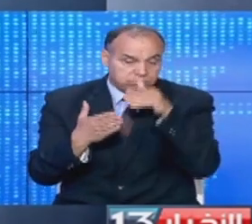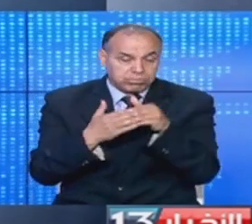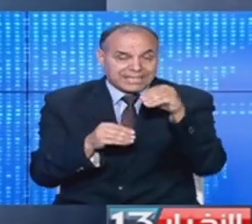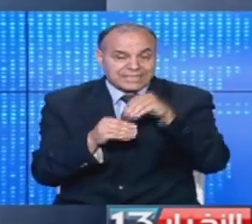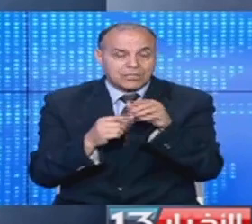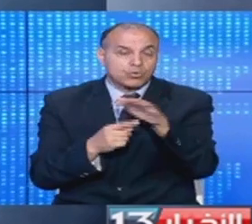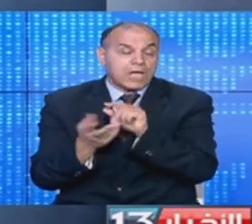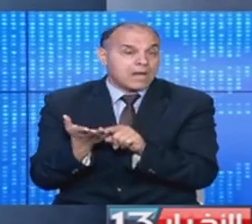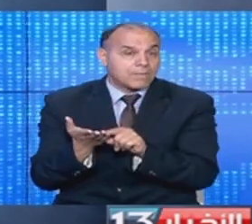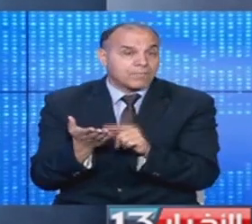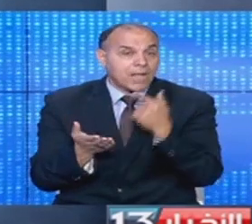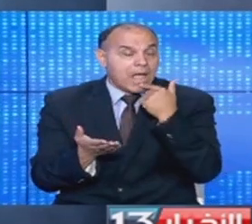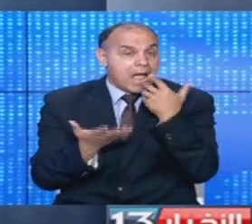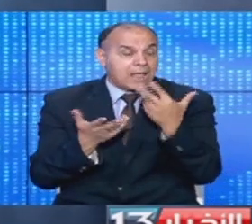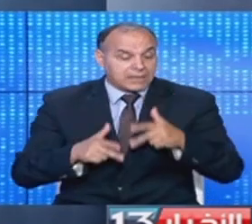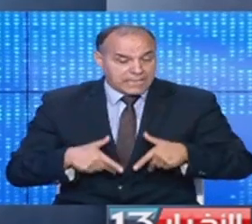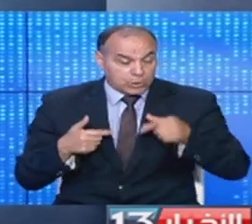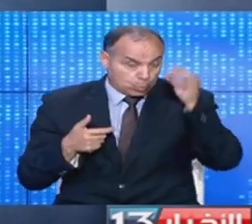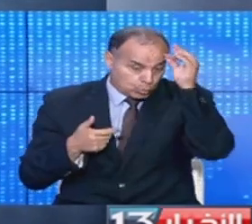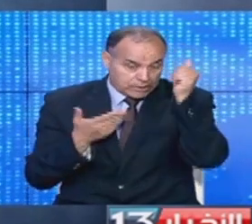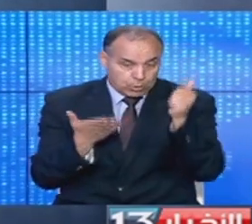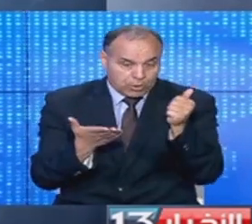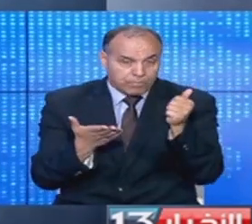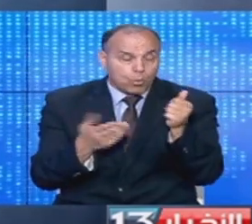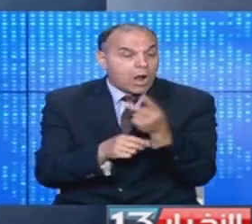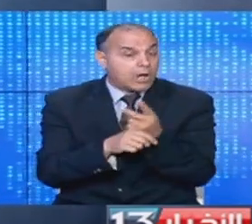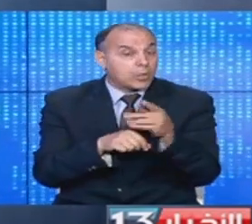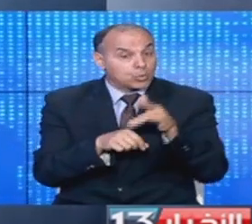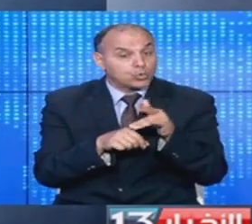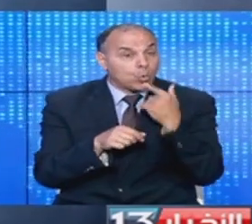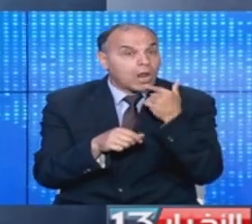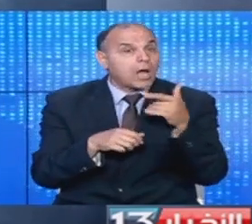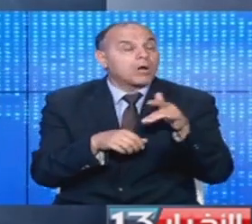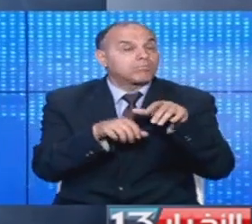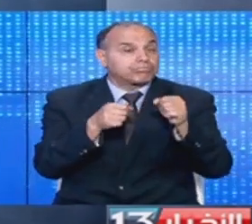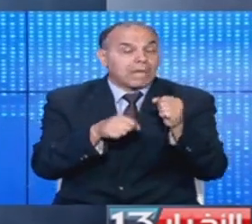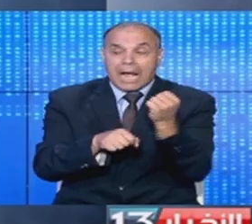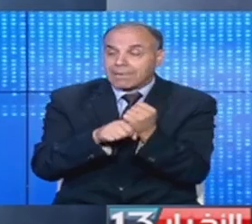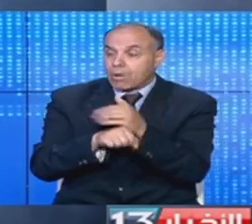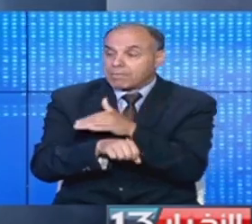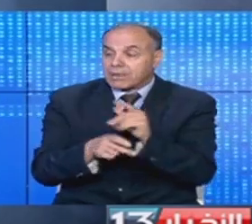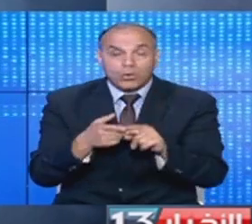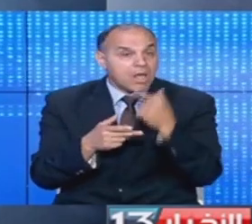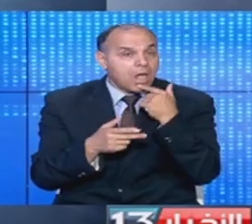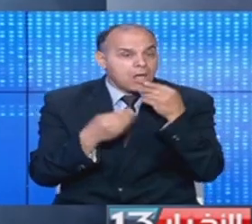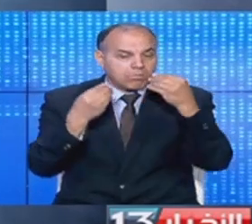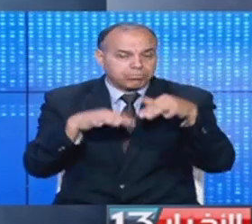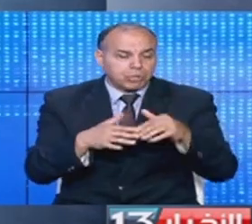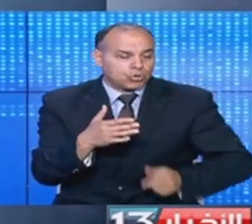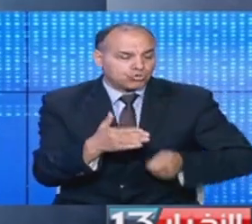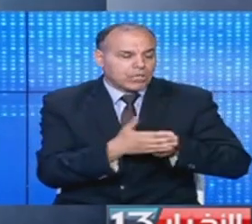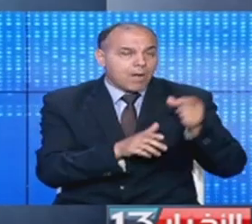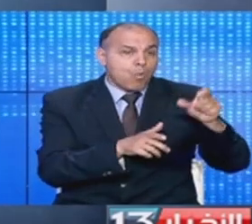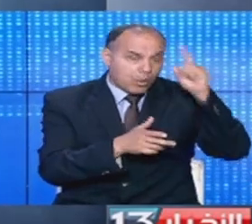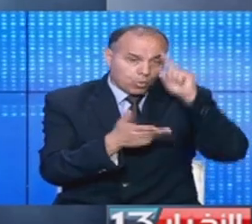الاقتصادية والاجتماعية التي تعيشها البلاد والمخاطر الكبيرة التي تهدد مواطن الشغل وتدهور المقدرة